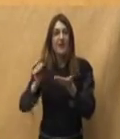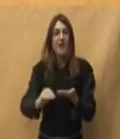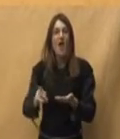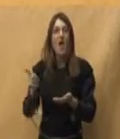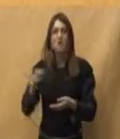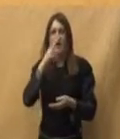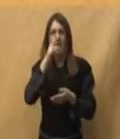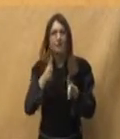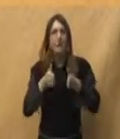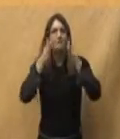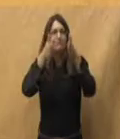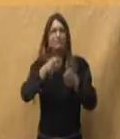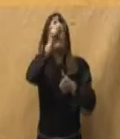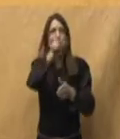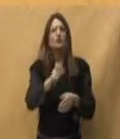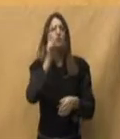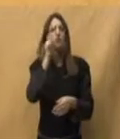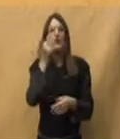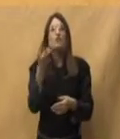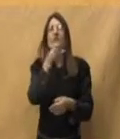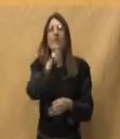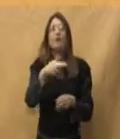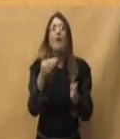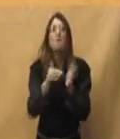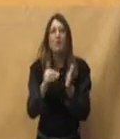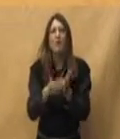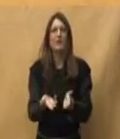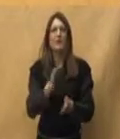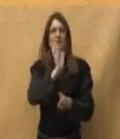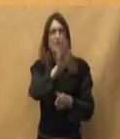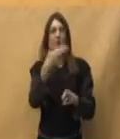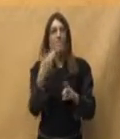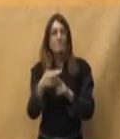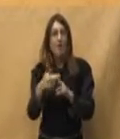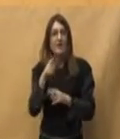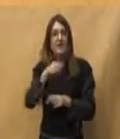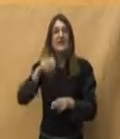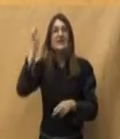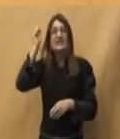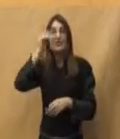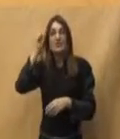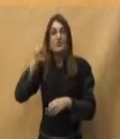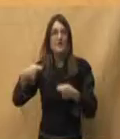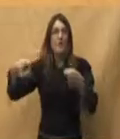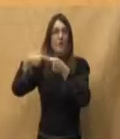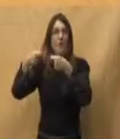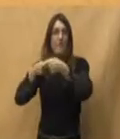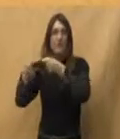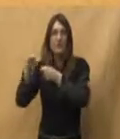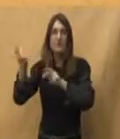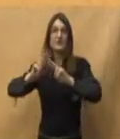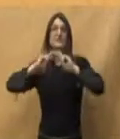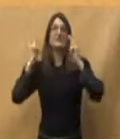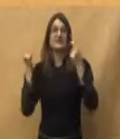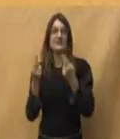čovjeku, prema njegovim potrebama, prema boleštinama, a iskustveno ih povezujete sa cijelim svijetom, to niste samo